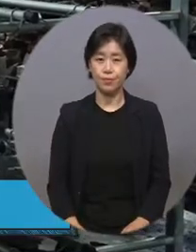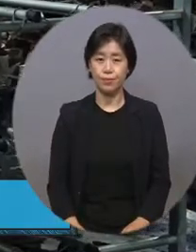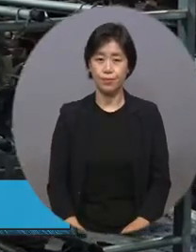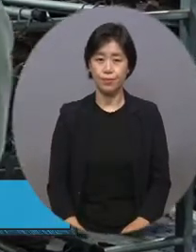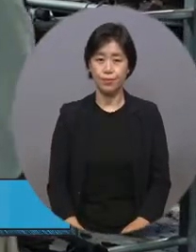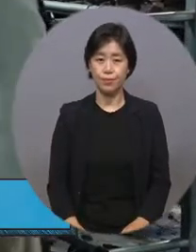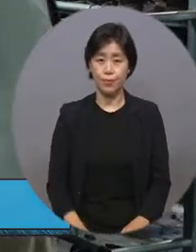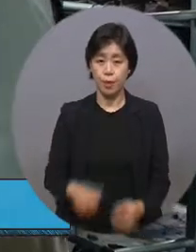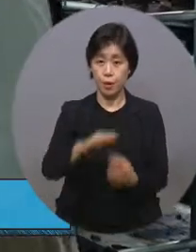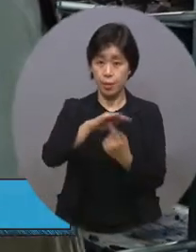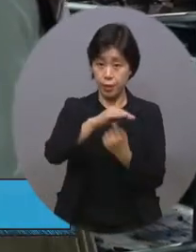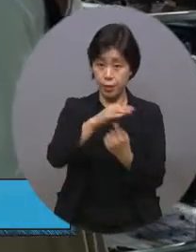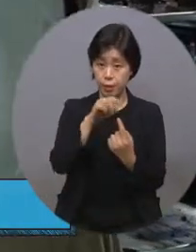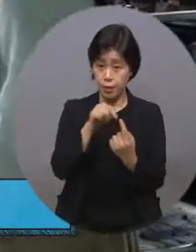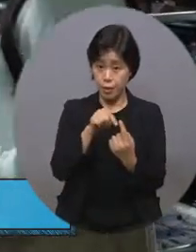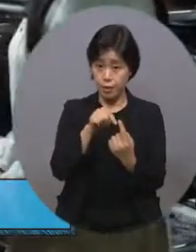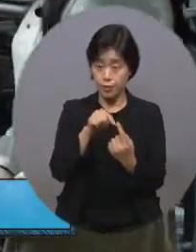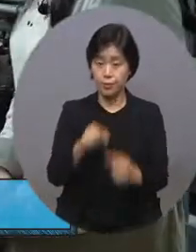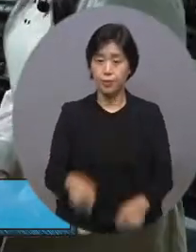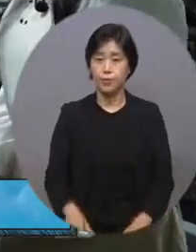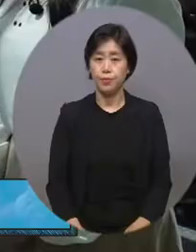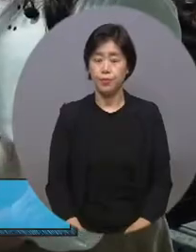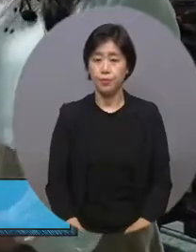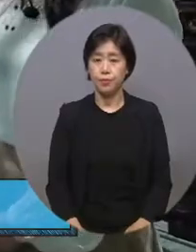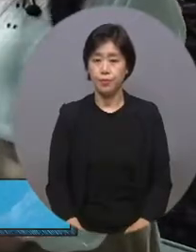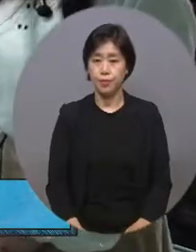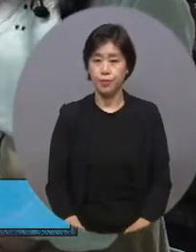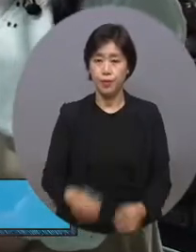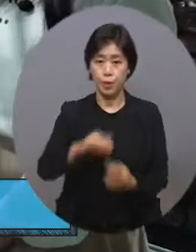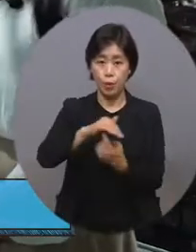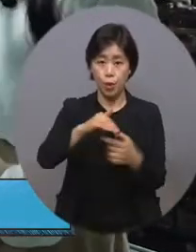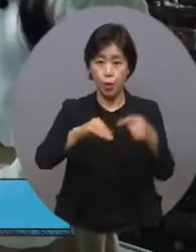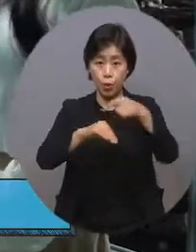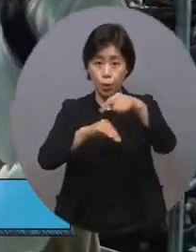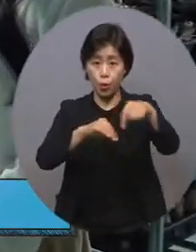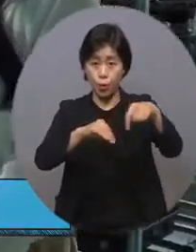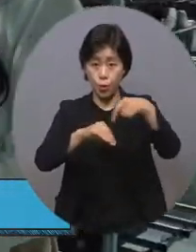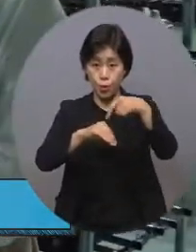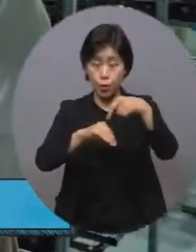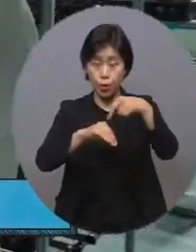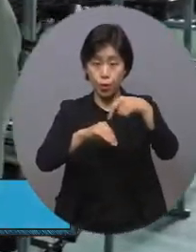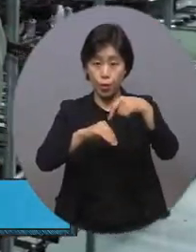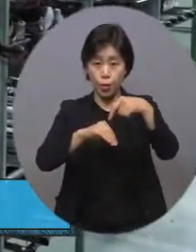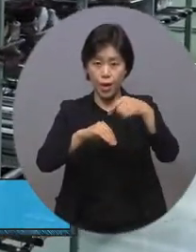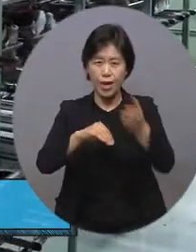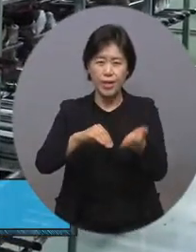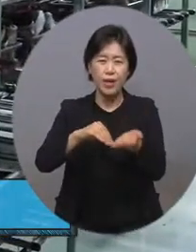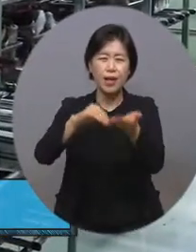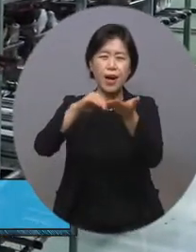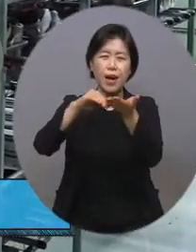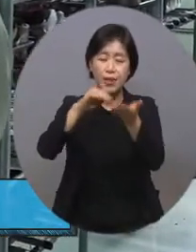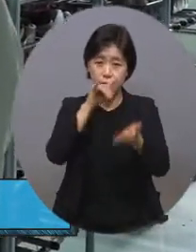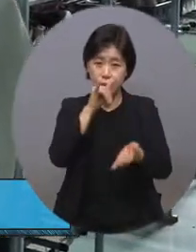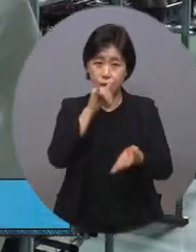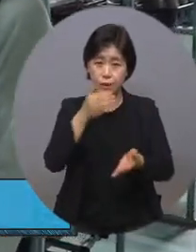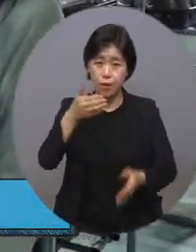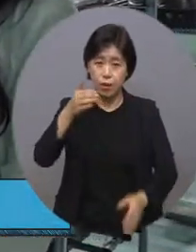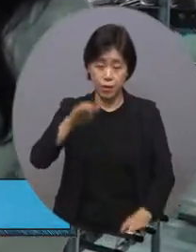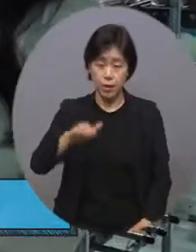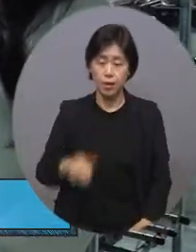저희 표고버섯은 네. 기본적으로 윗부분이 이제 버섯이 자라도록 되어 있습니다. 네. 그런데